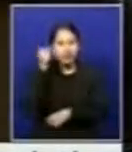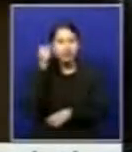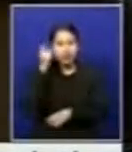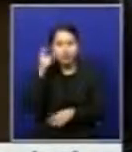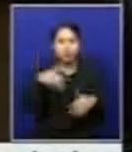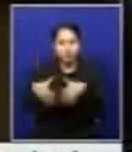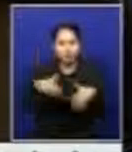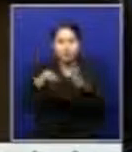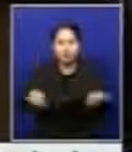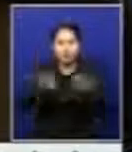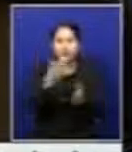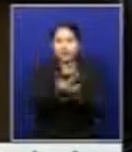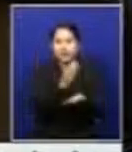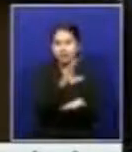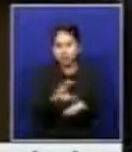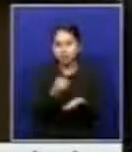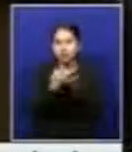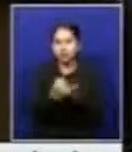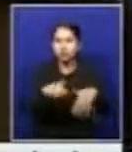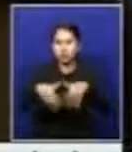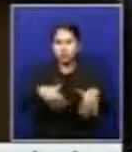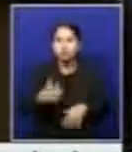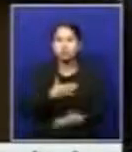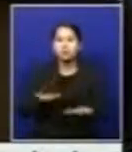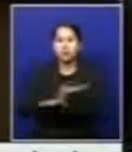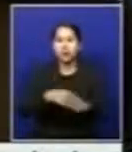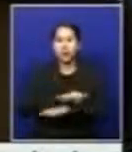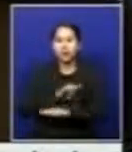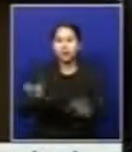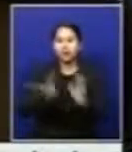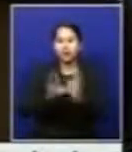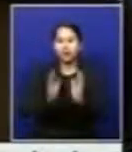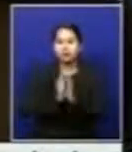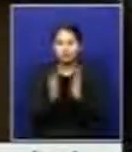เม็ดเงินผมก็จะพิจารณาในวันสุดท้ายครับกลับขอบคุณท่านประธานครับ ขอบคุณคุณหมอครับ